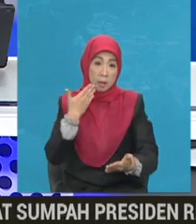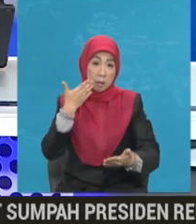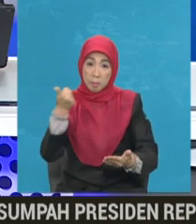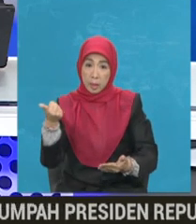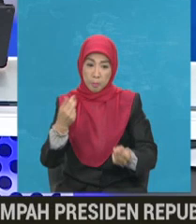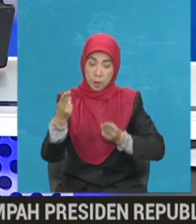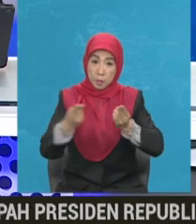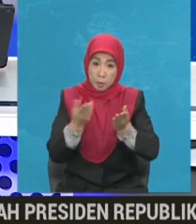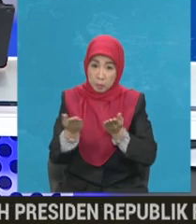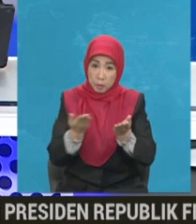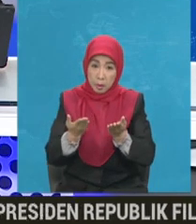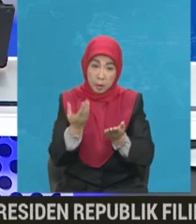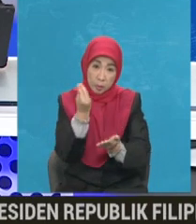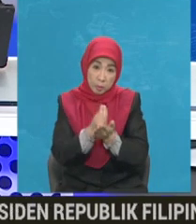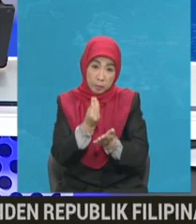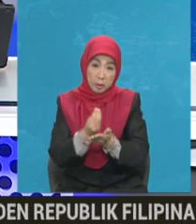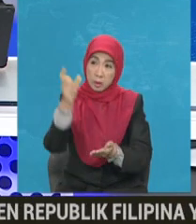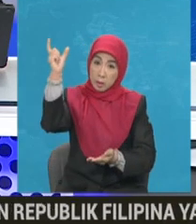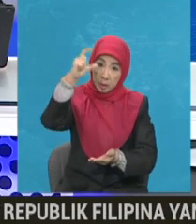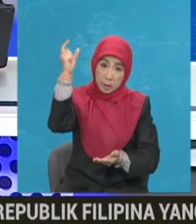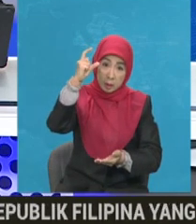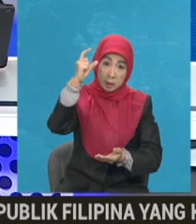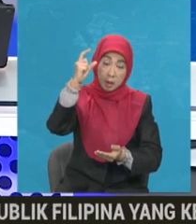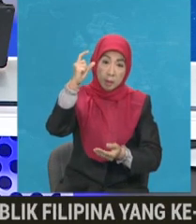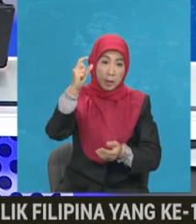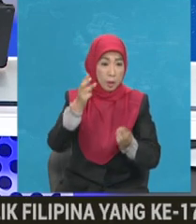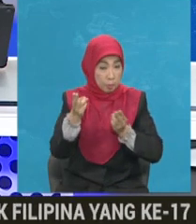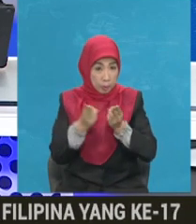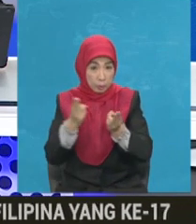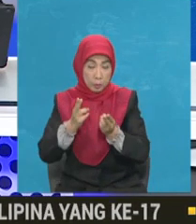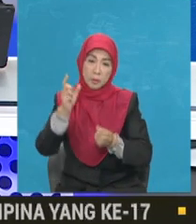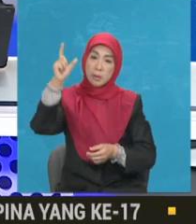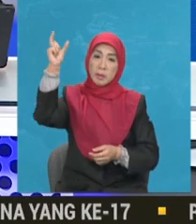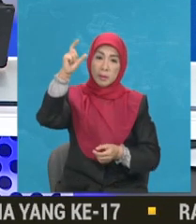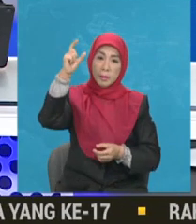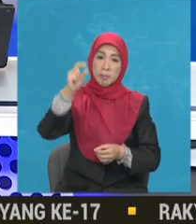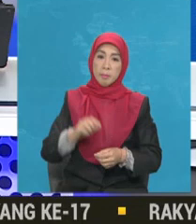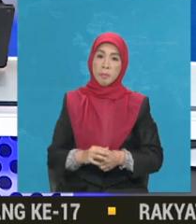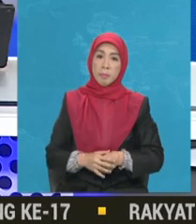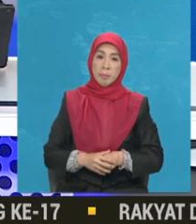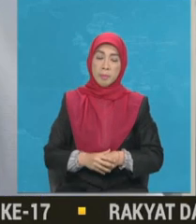dan mentadbir harta kekayaan negara Islam dari sudut pengurusan Islam